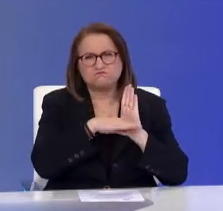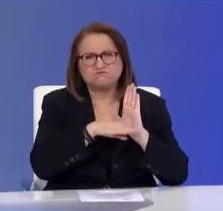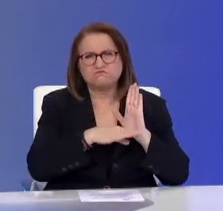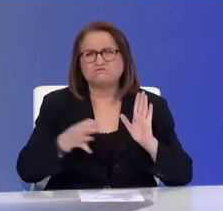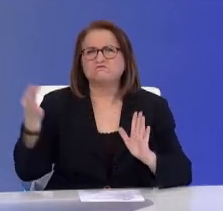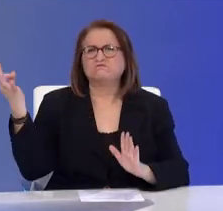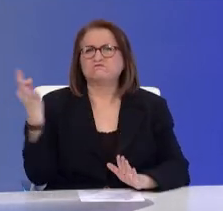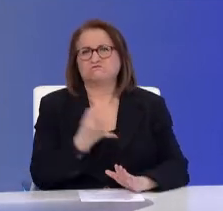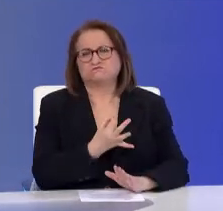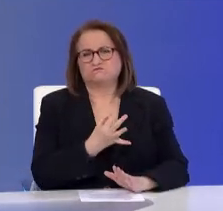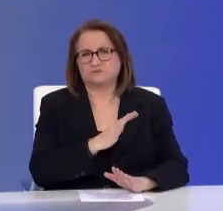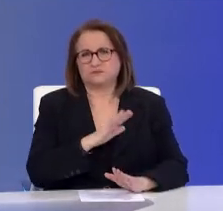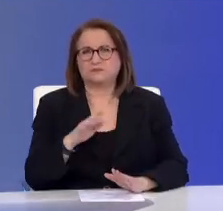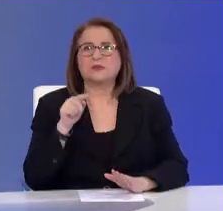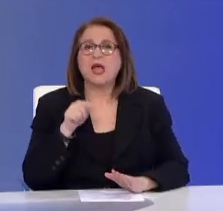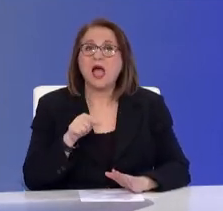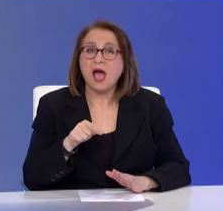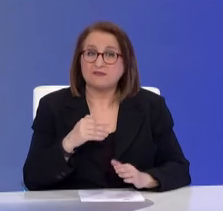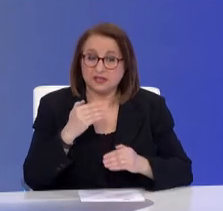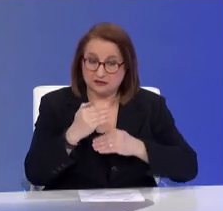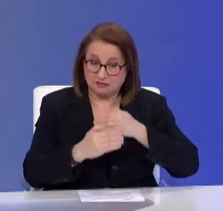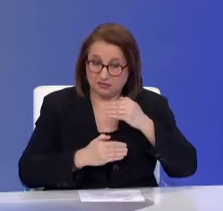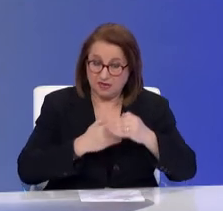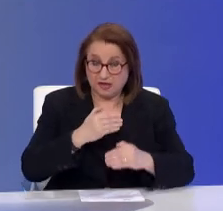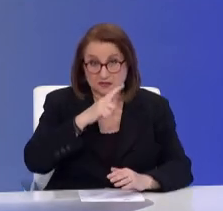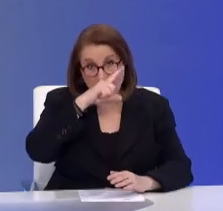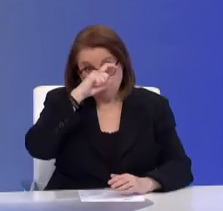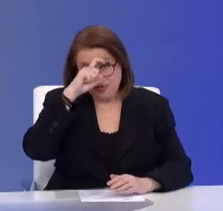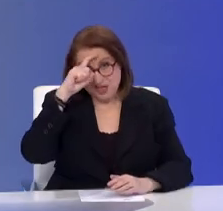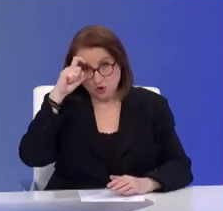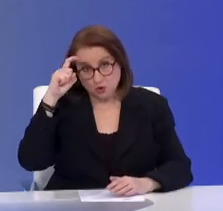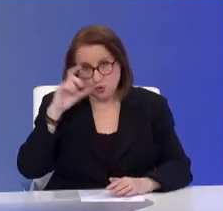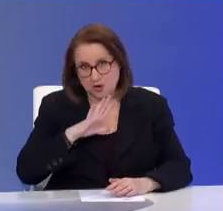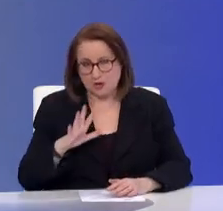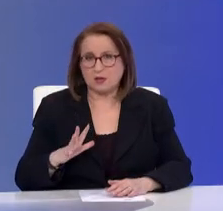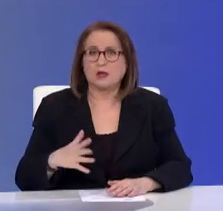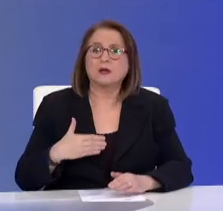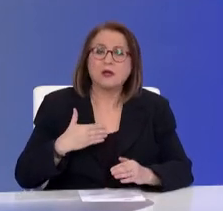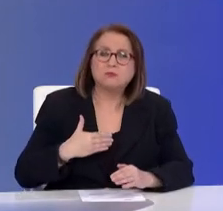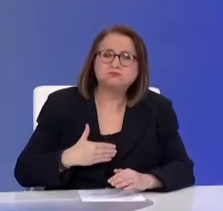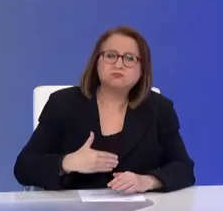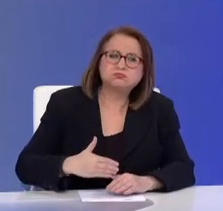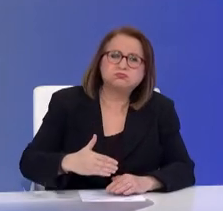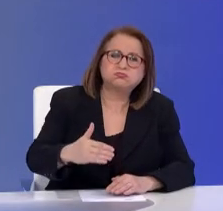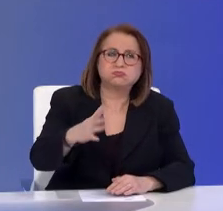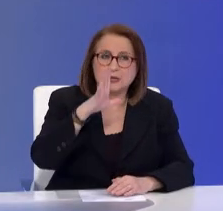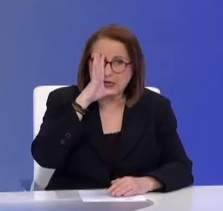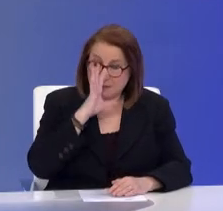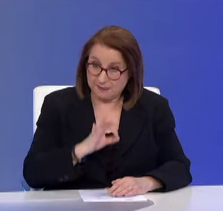Αυτή η διαδικασία ήταν δύσκολη και μακρά και πραγματικά εξελίχθηκε μέσα από